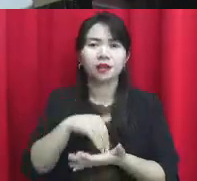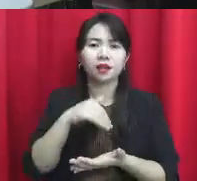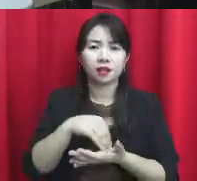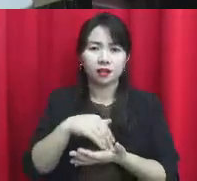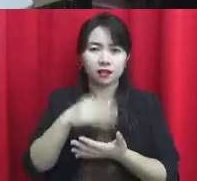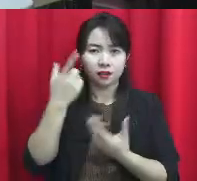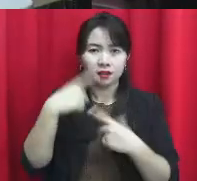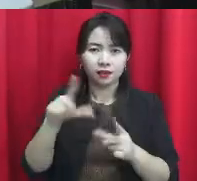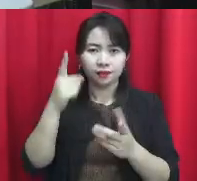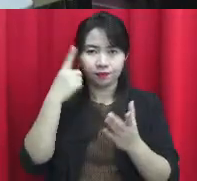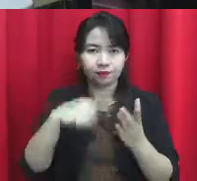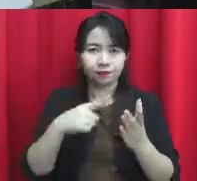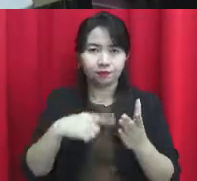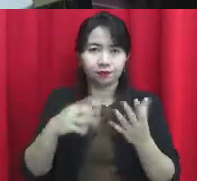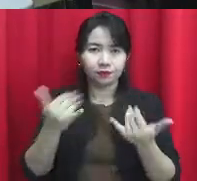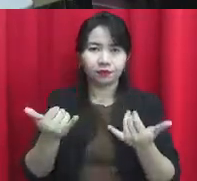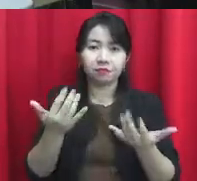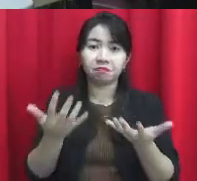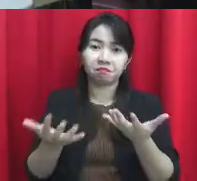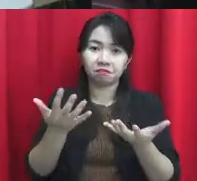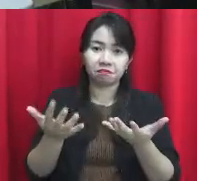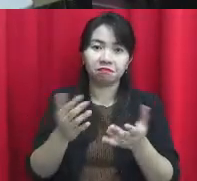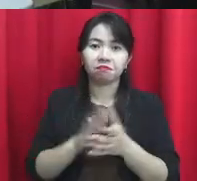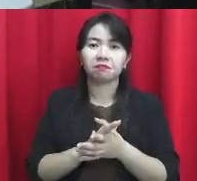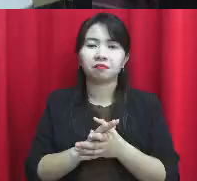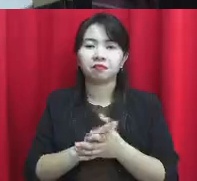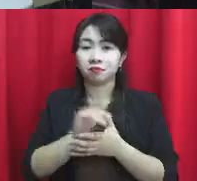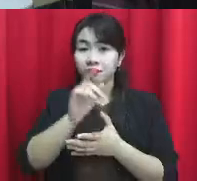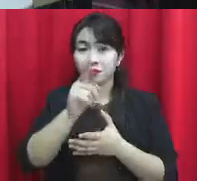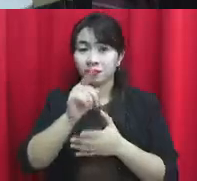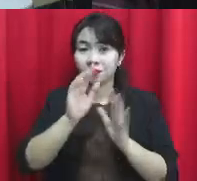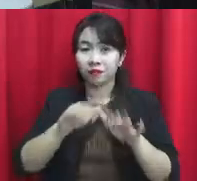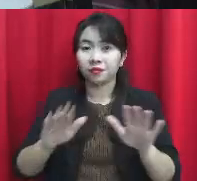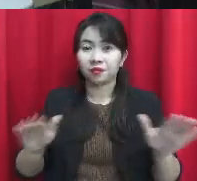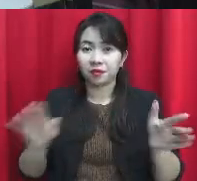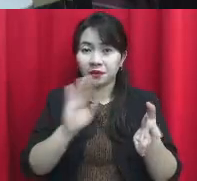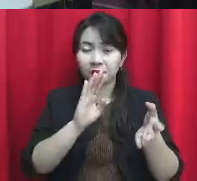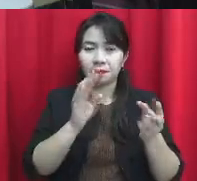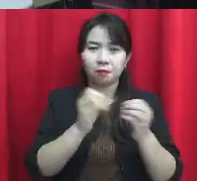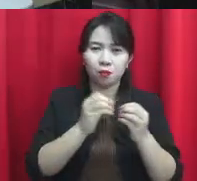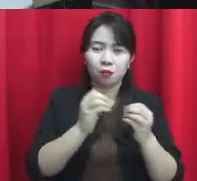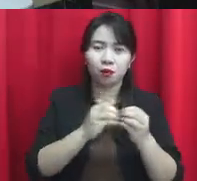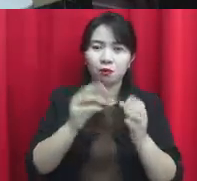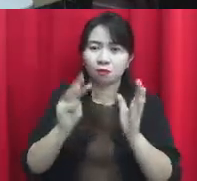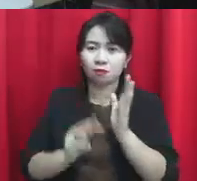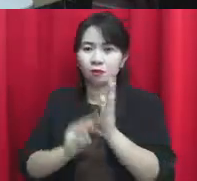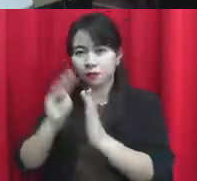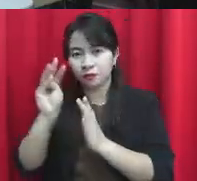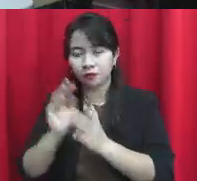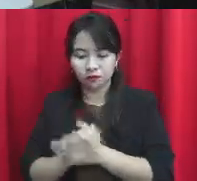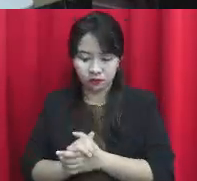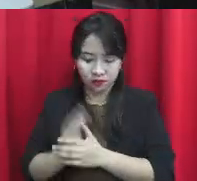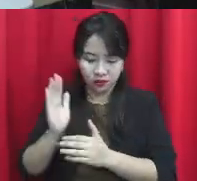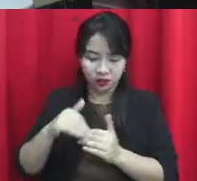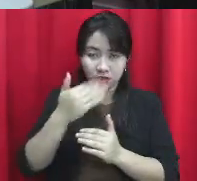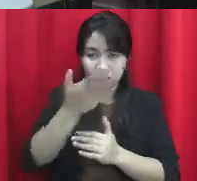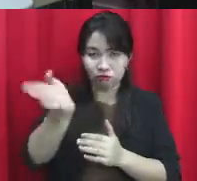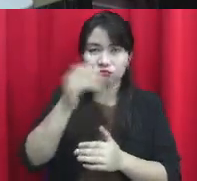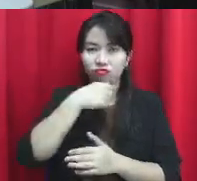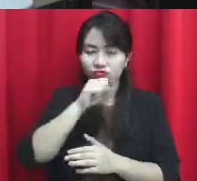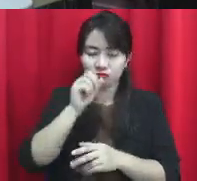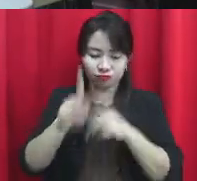church kasi Nakakalungkot yan baka mas magmukhang matured pa sa pagkakakilala sa Diyos Yun ang galing sa balikatan kaya tayo